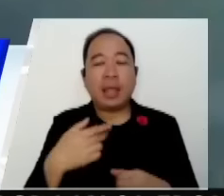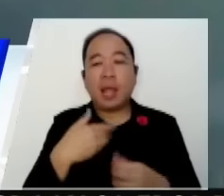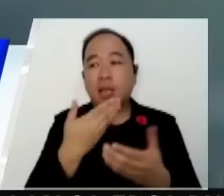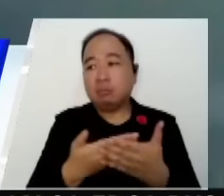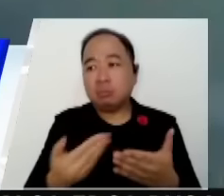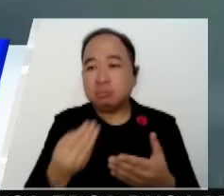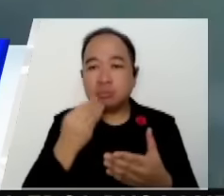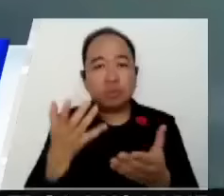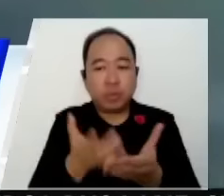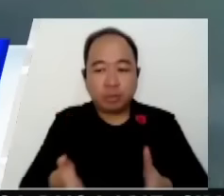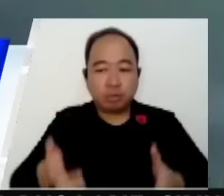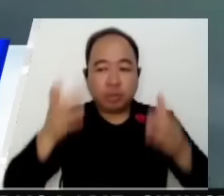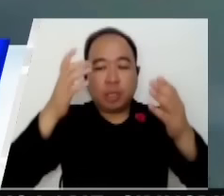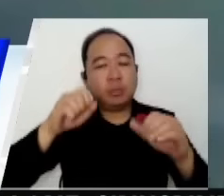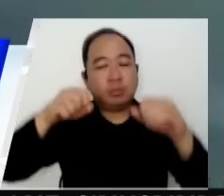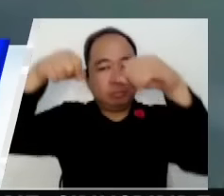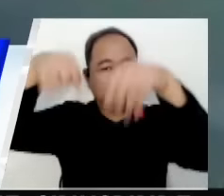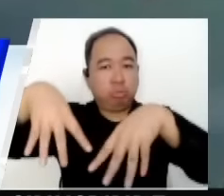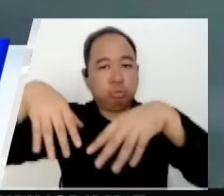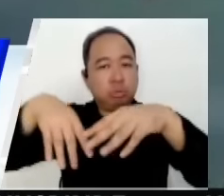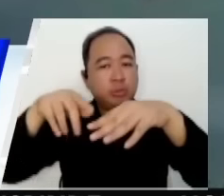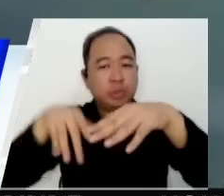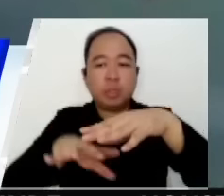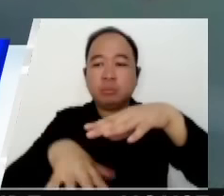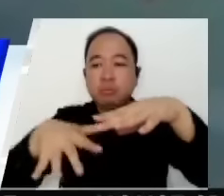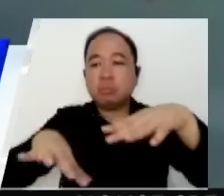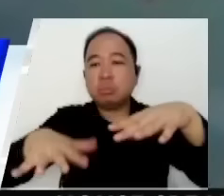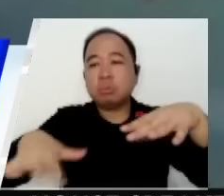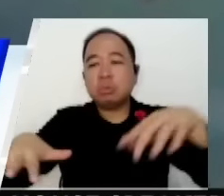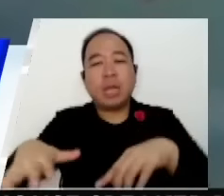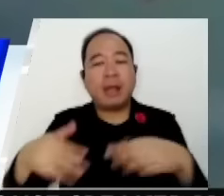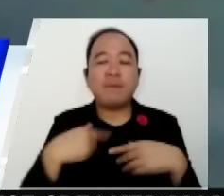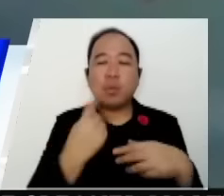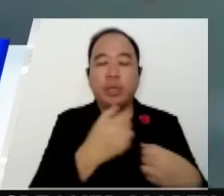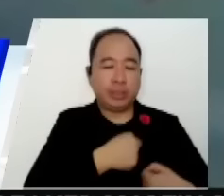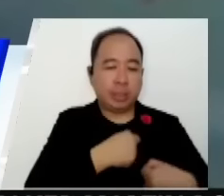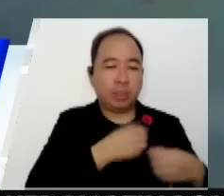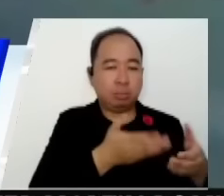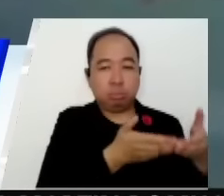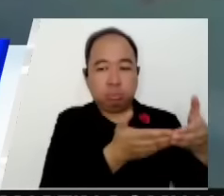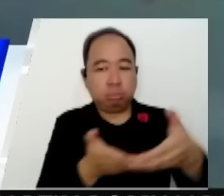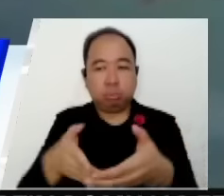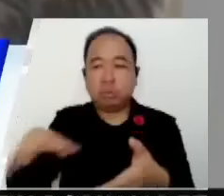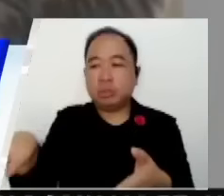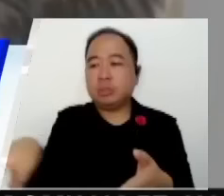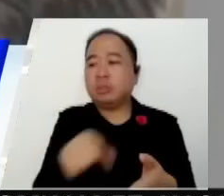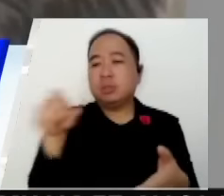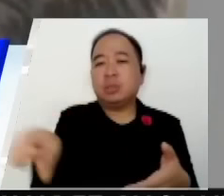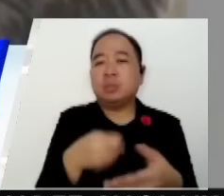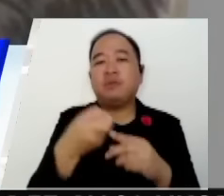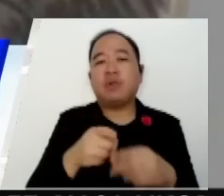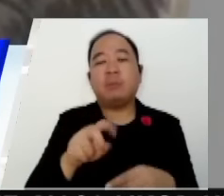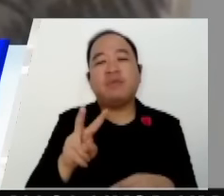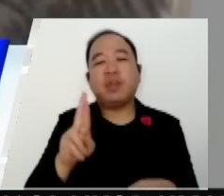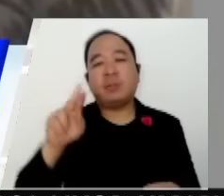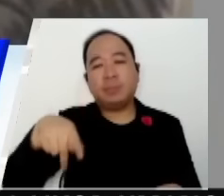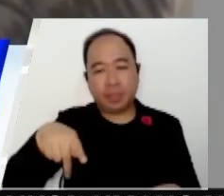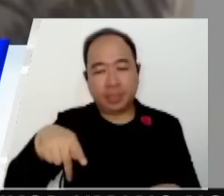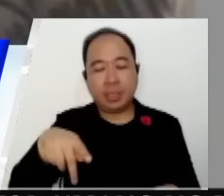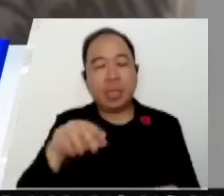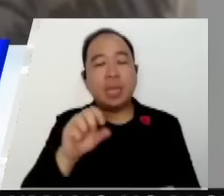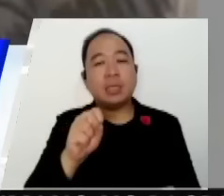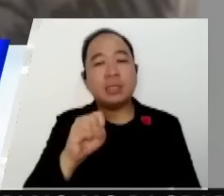habang lumulutang sa dagat ay sinundo ng mga naka-rubber boat na mga sundalo mula sa BRP Sierra Madre. Bagamat ayaw sabihin kung ano